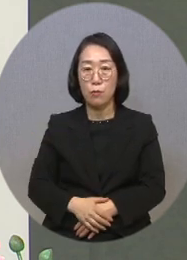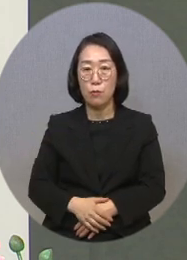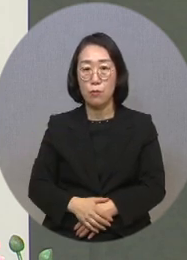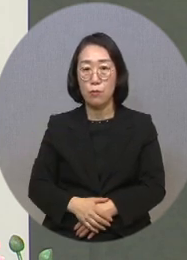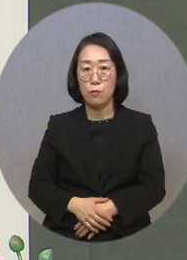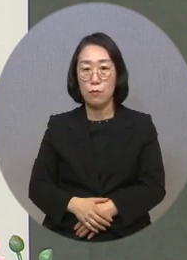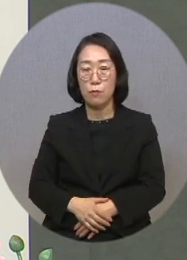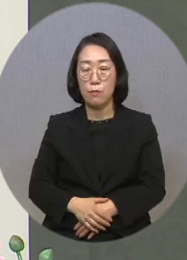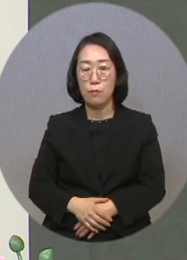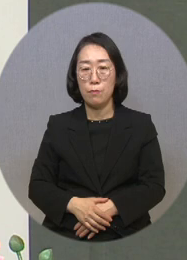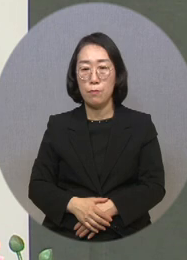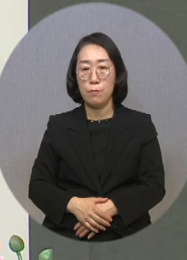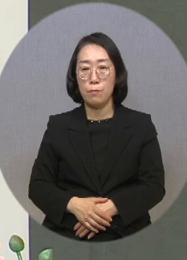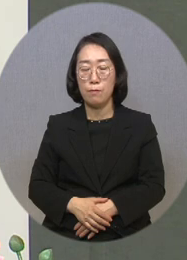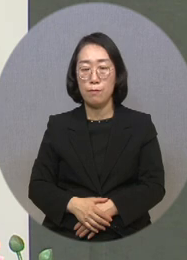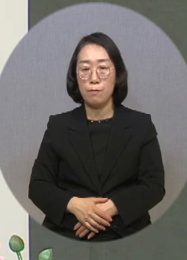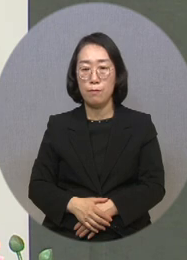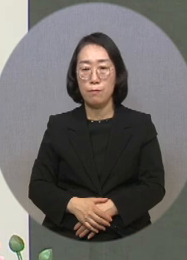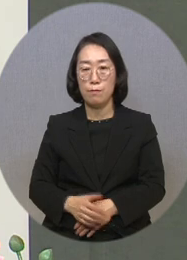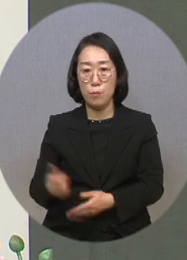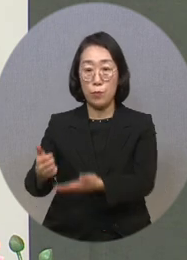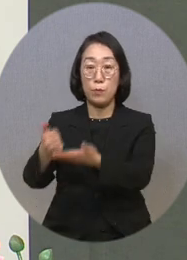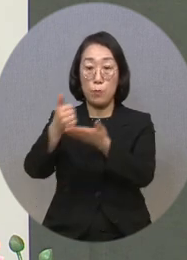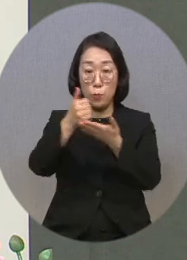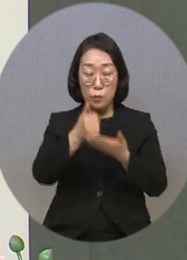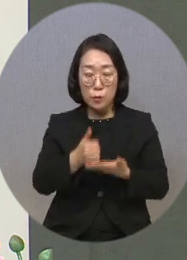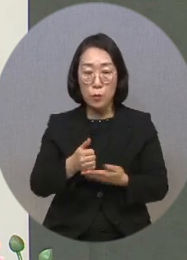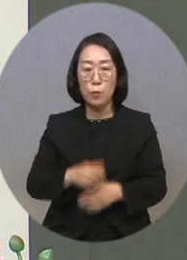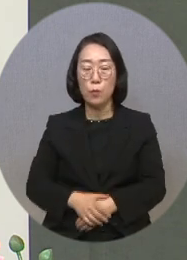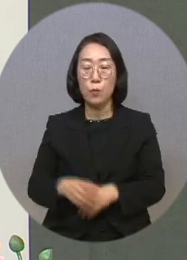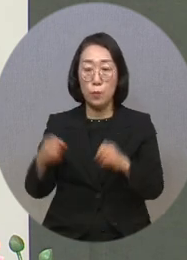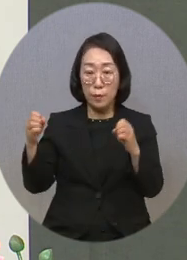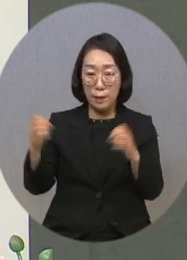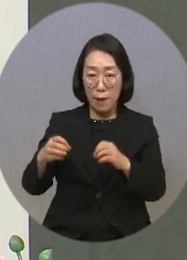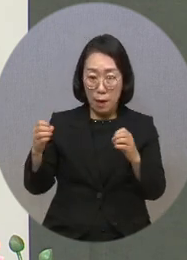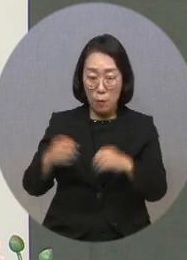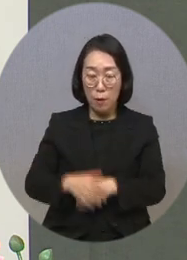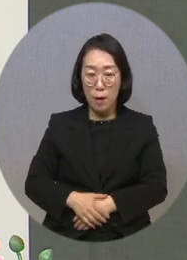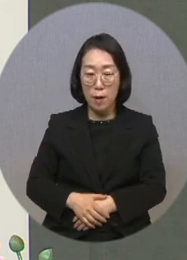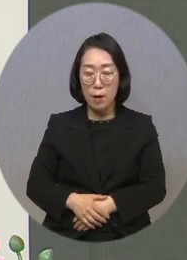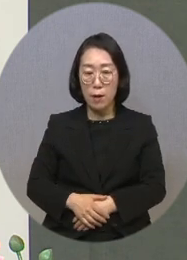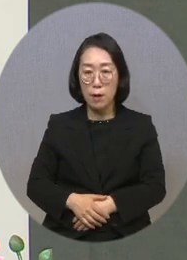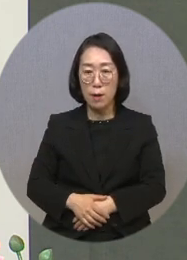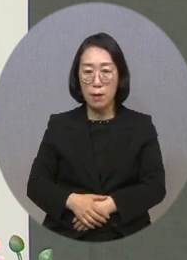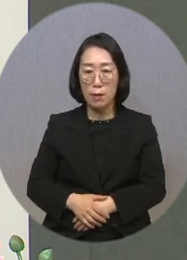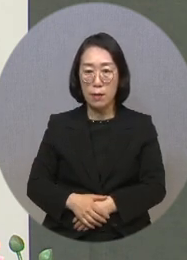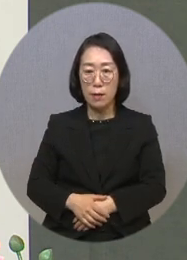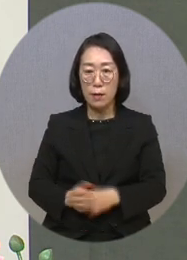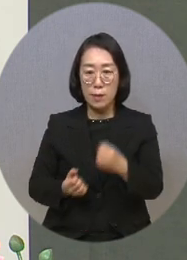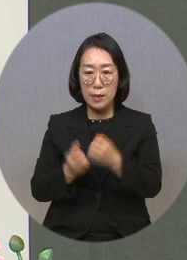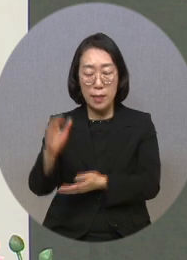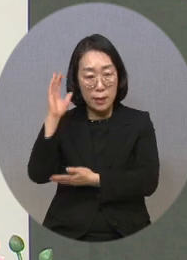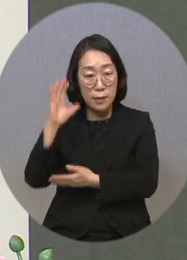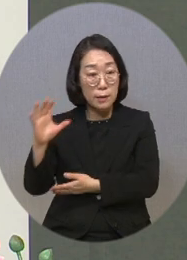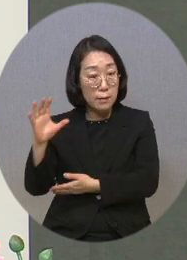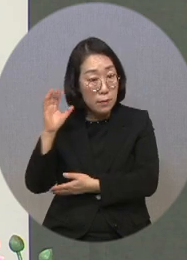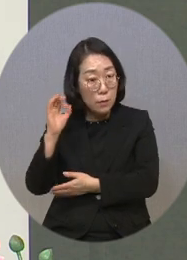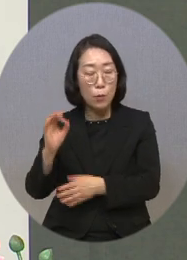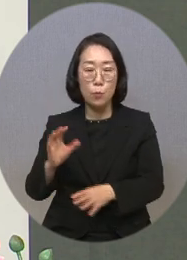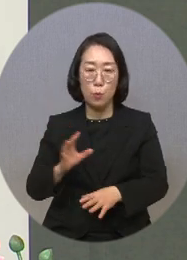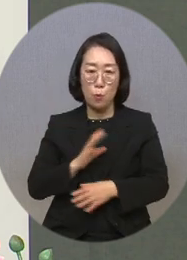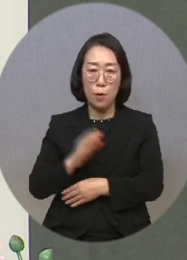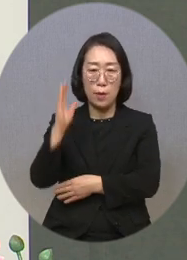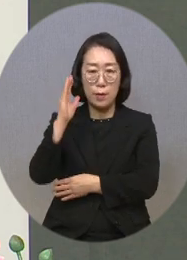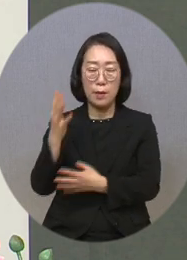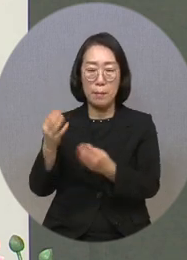양백산 국선원 임선정 원장을 모시고 구근을 풀이하다 보니까 너무너무 놀라운 얘기도